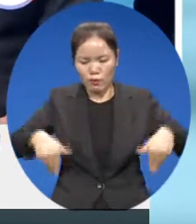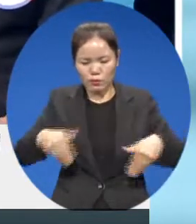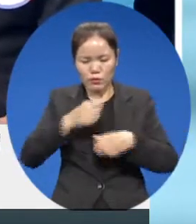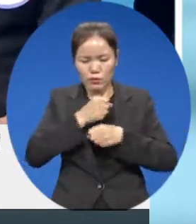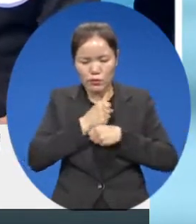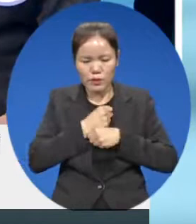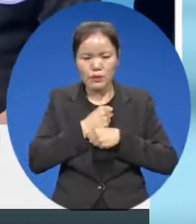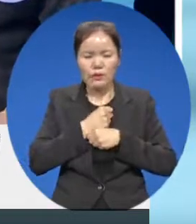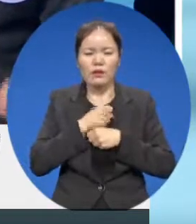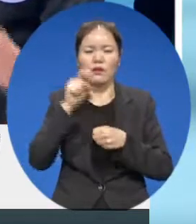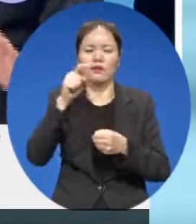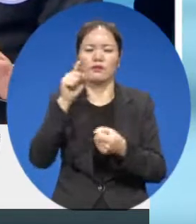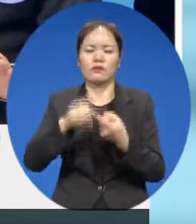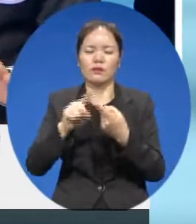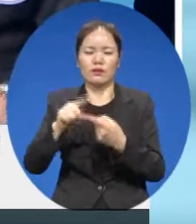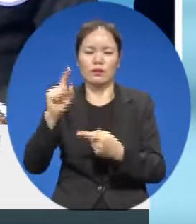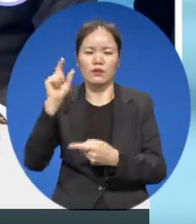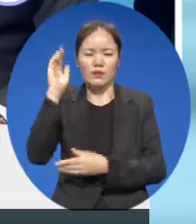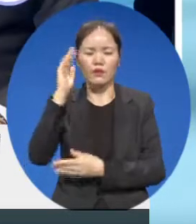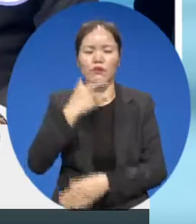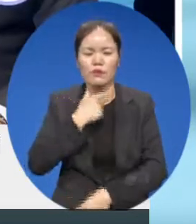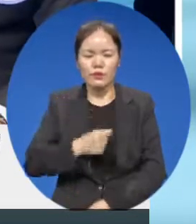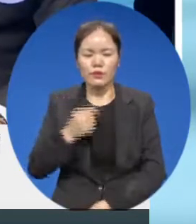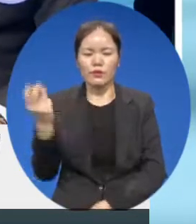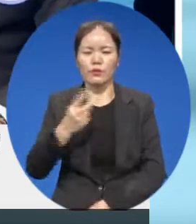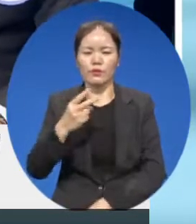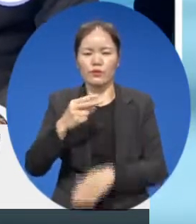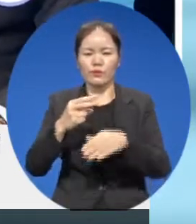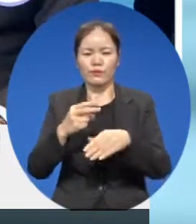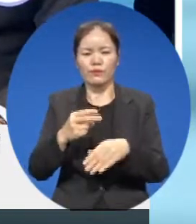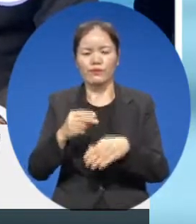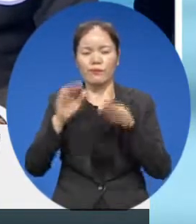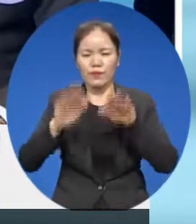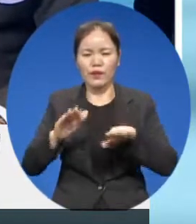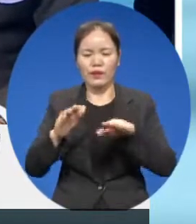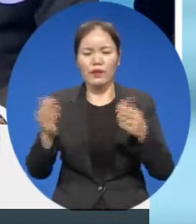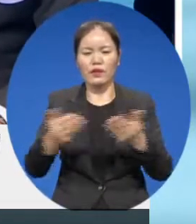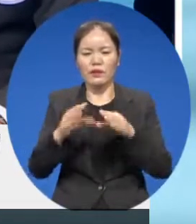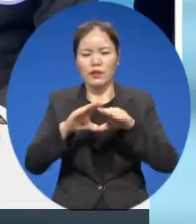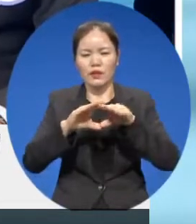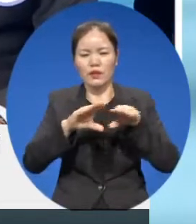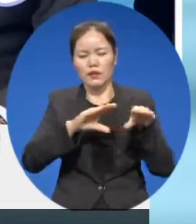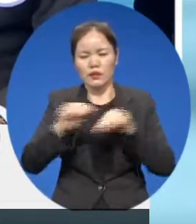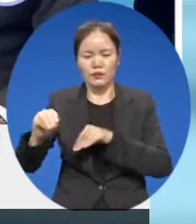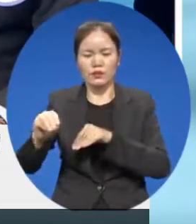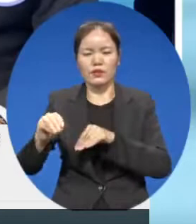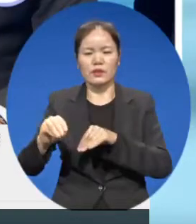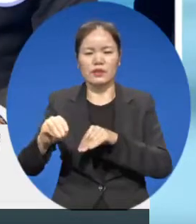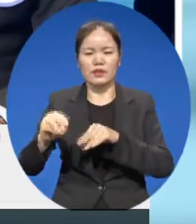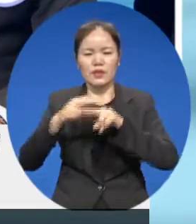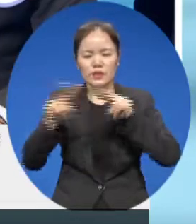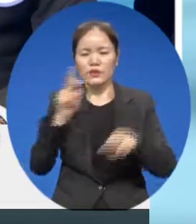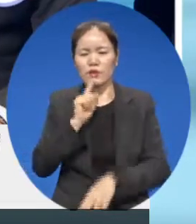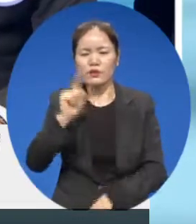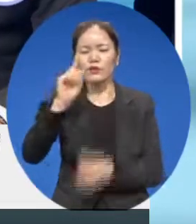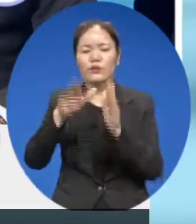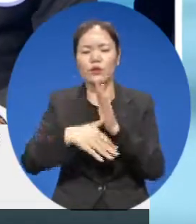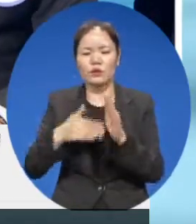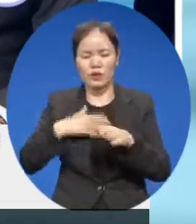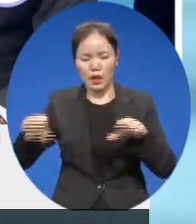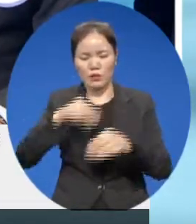강조하고 있는데 분석을 총장의 이번에 이 집행정지 소송을 제기 할 때도 이건 내가 검찰총장 자리 지키기 위해서가 아니라